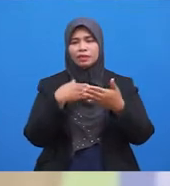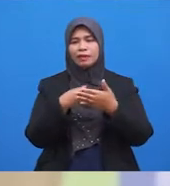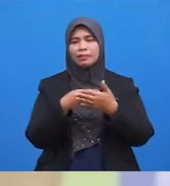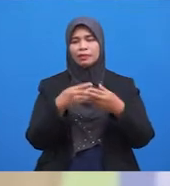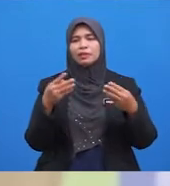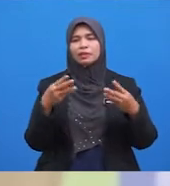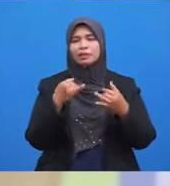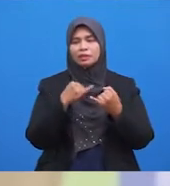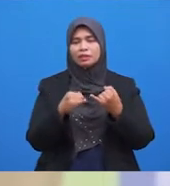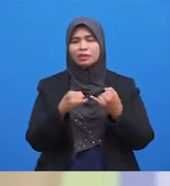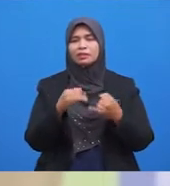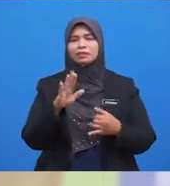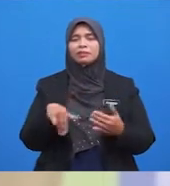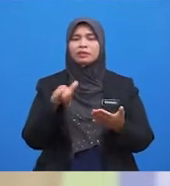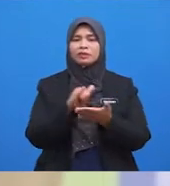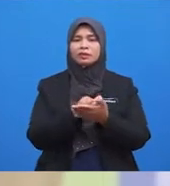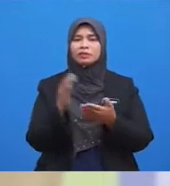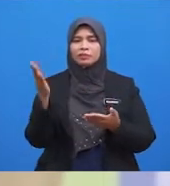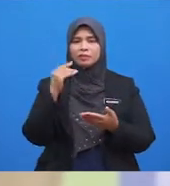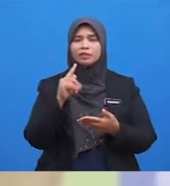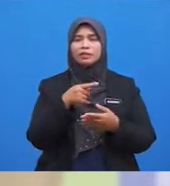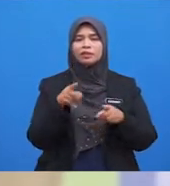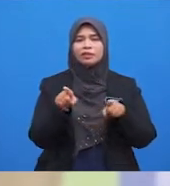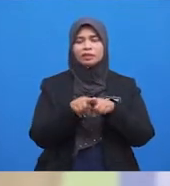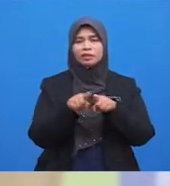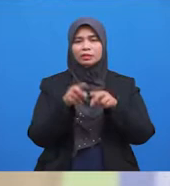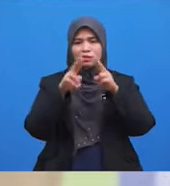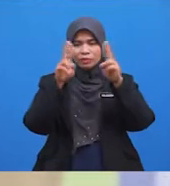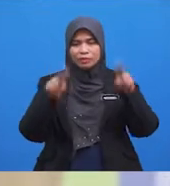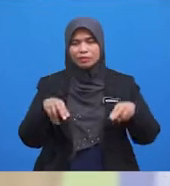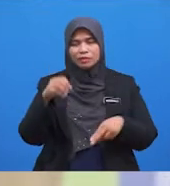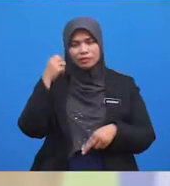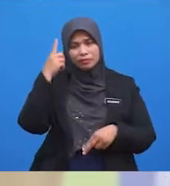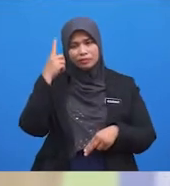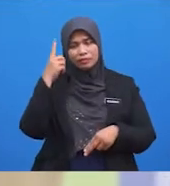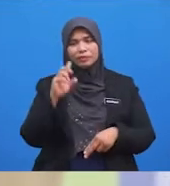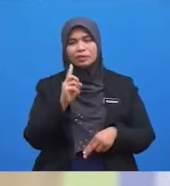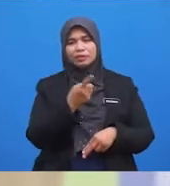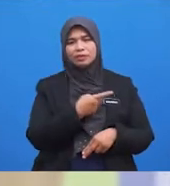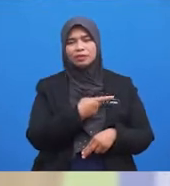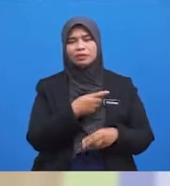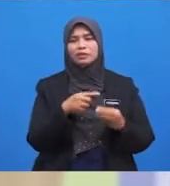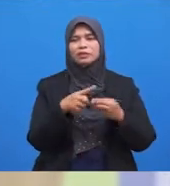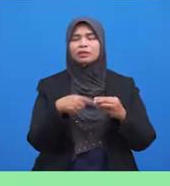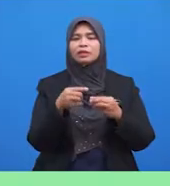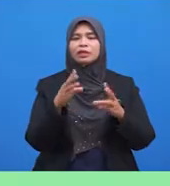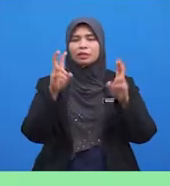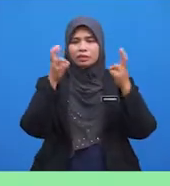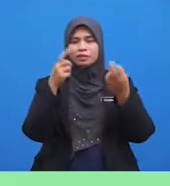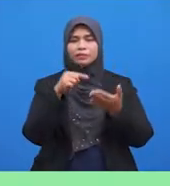penghujungnya. Sebelum itu, marilah kita menguji tahap kefahaman kita mengenai topik